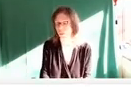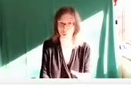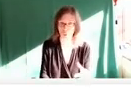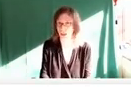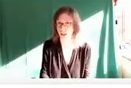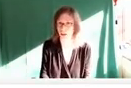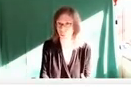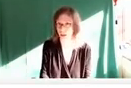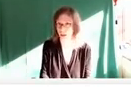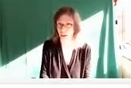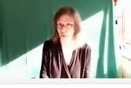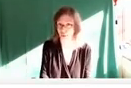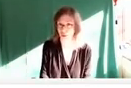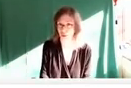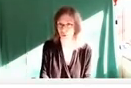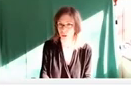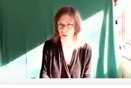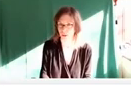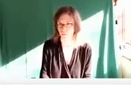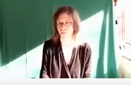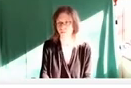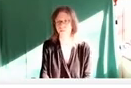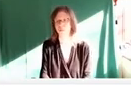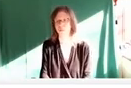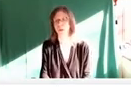par rapport au Canada ou à l'Amérique du Nord en général.